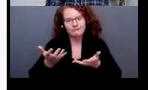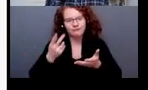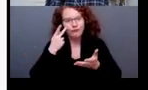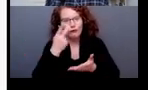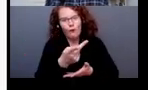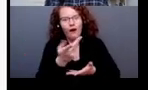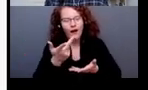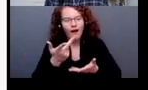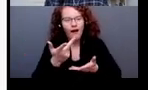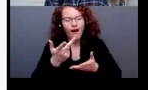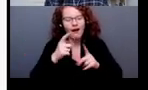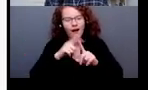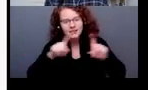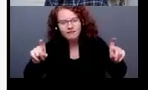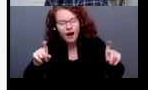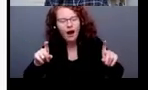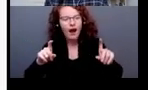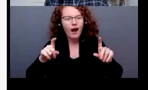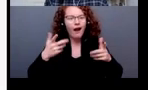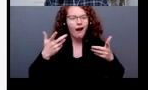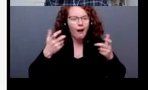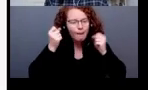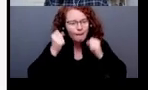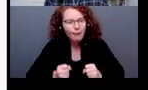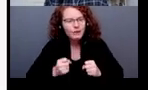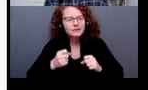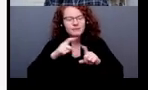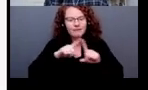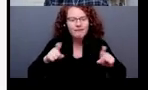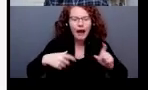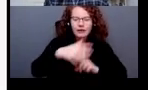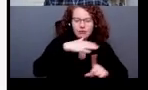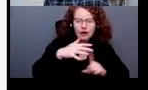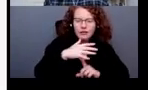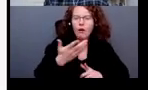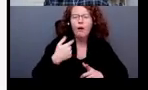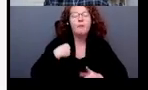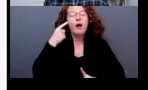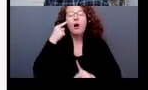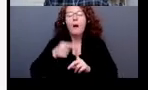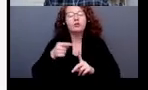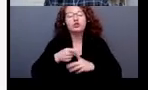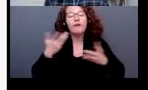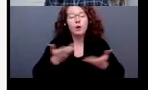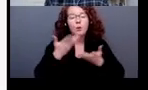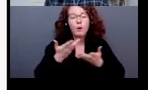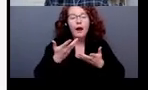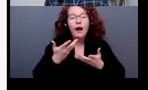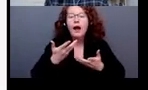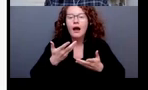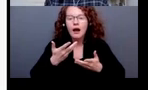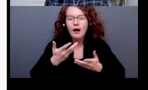fait différents enjeux. Et comme un de nos objectifs, ce n'était pas uniquement de parler à nos pairs et à